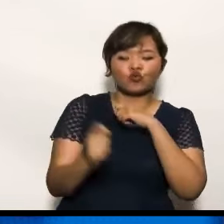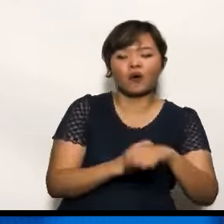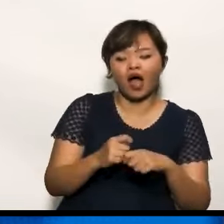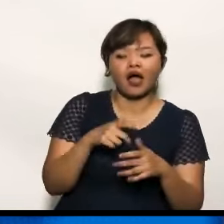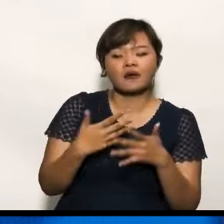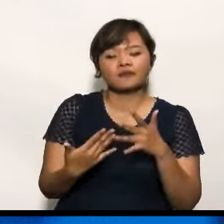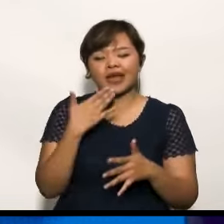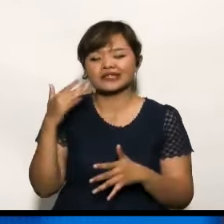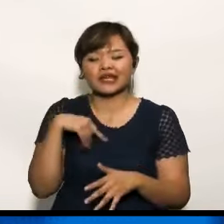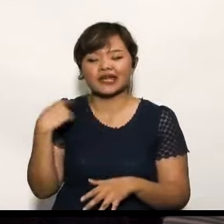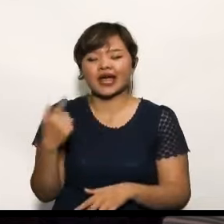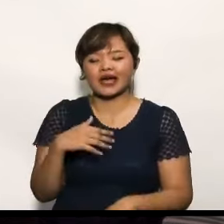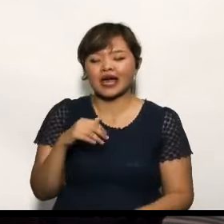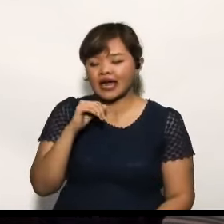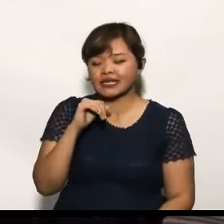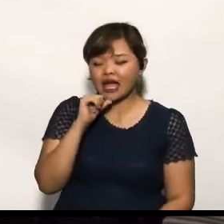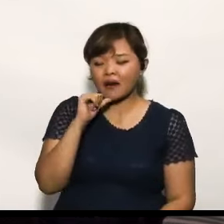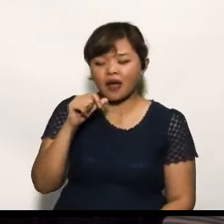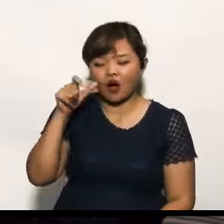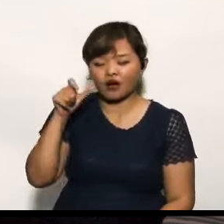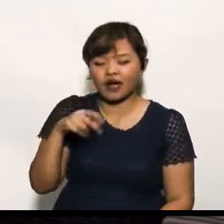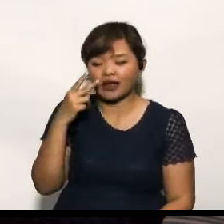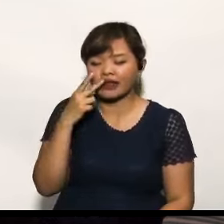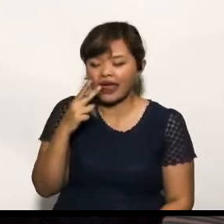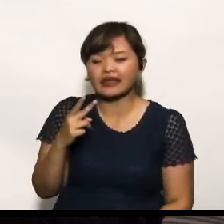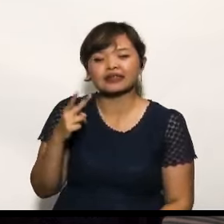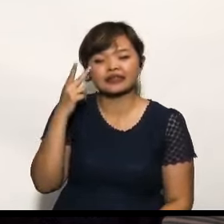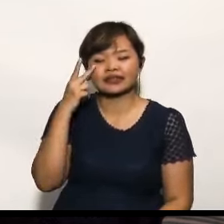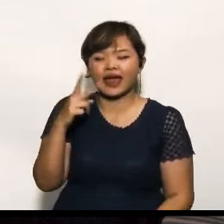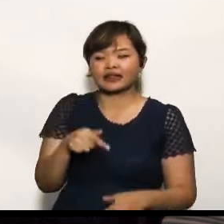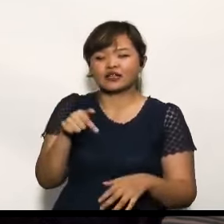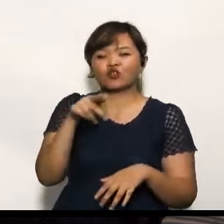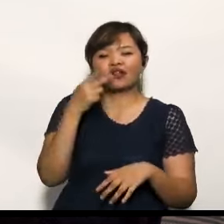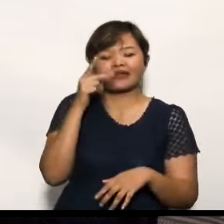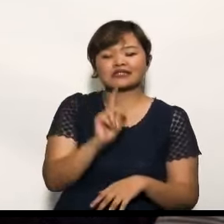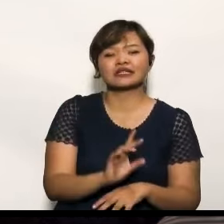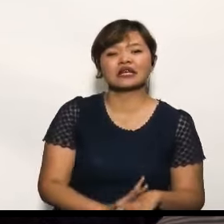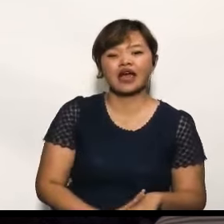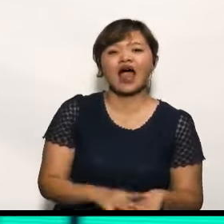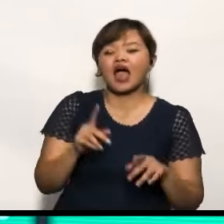yang lihat tuh cuma lu doang. Gitu. Ada satu orang datang, ibu-ibu datang, pastor,